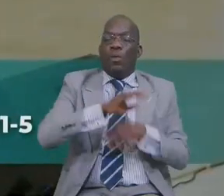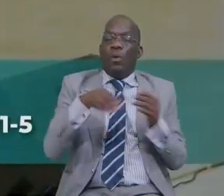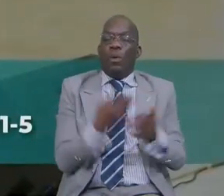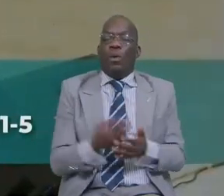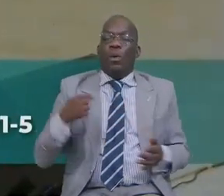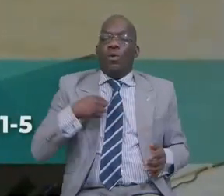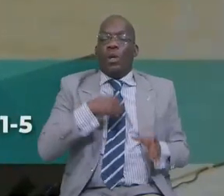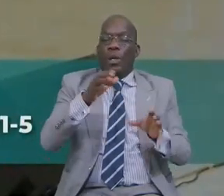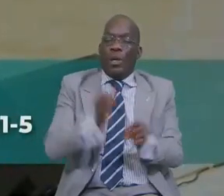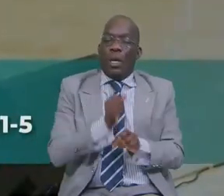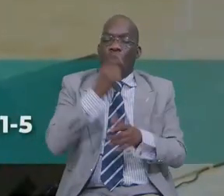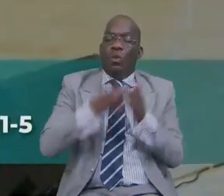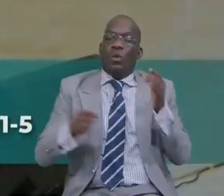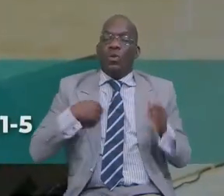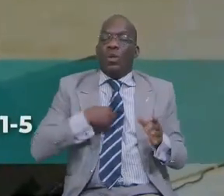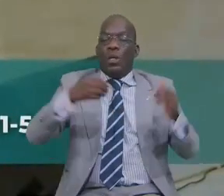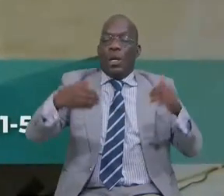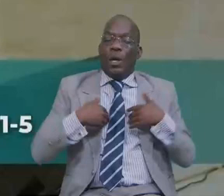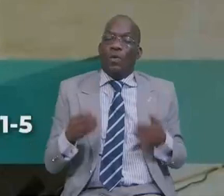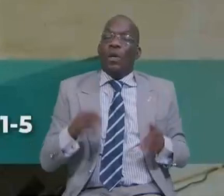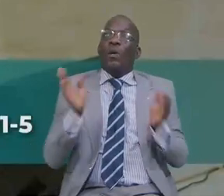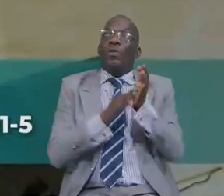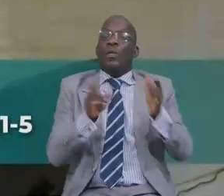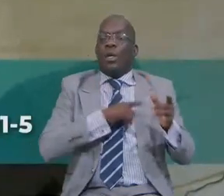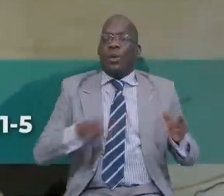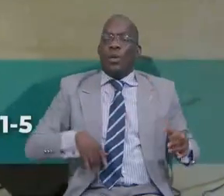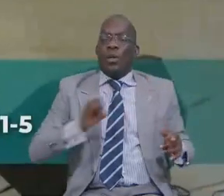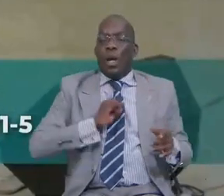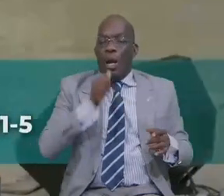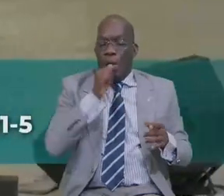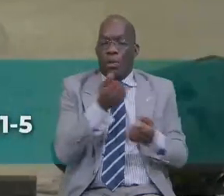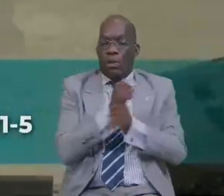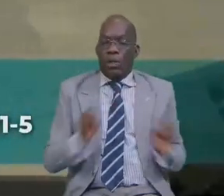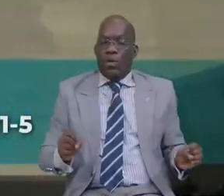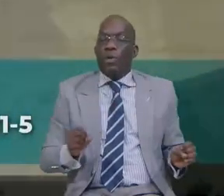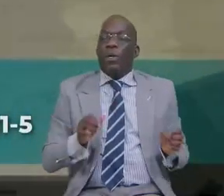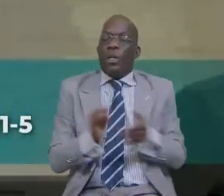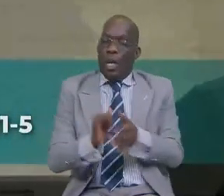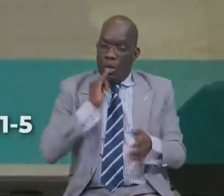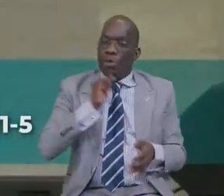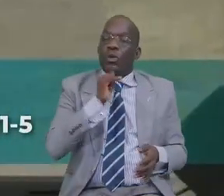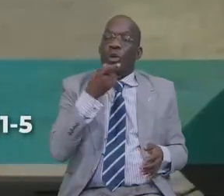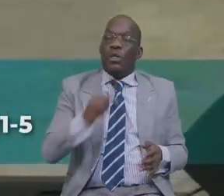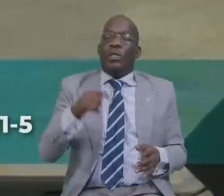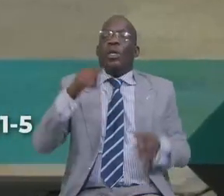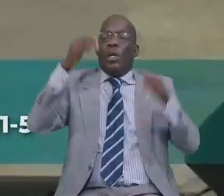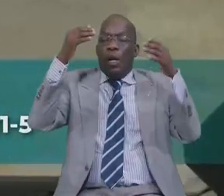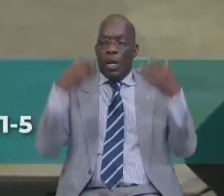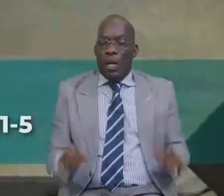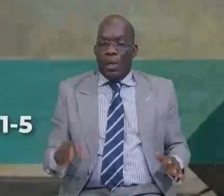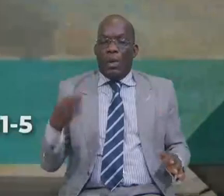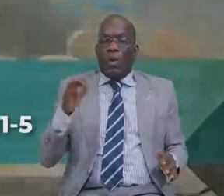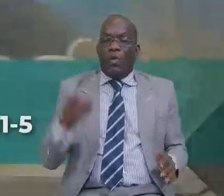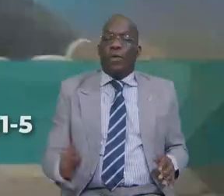sauvés. Gloire à Dieu, je suis sauvé. Ce n'est pas la fin de l'œuvre de la grâce de Dieu dans